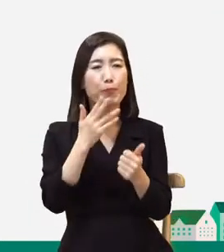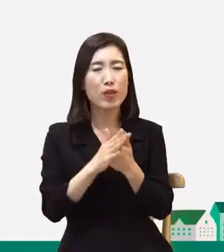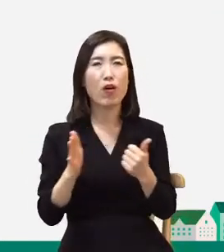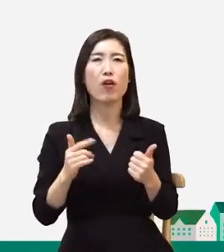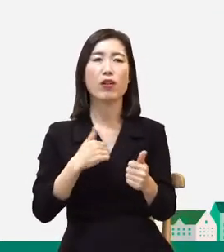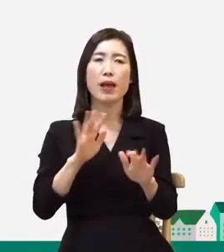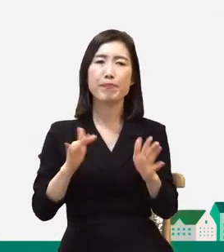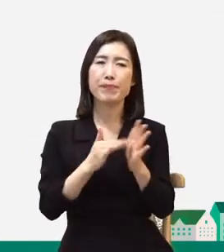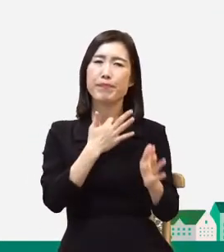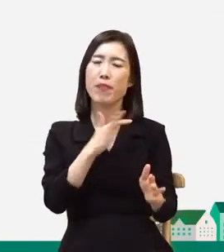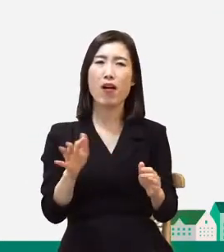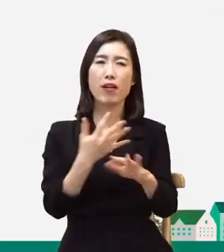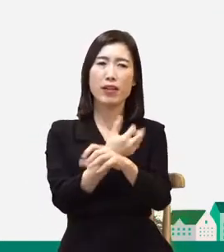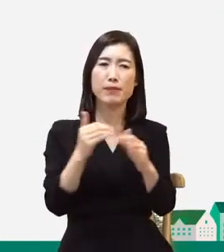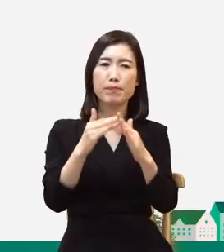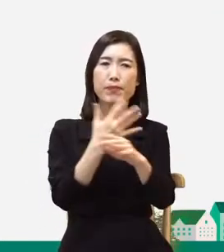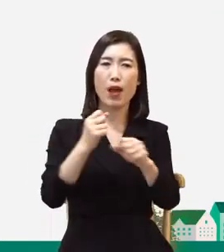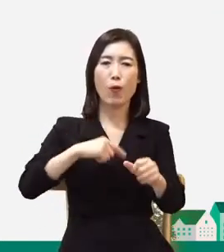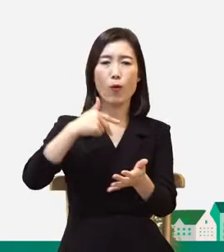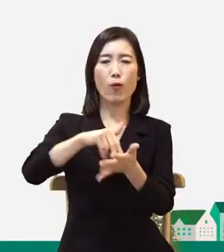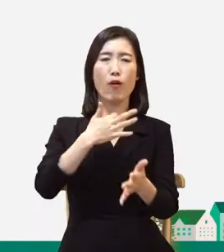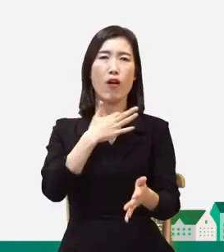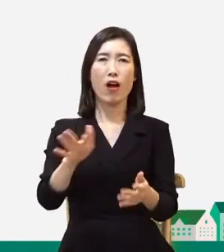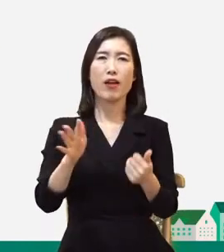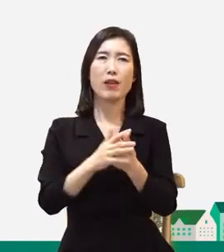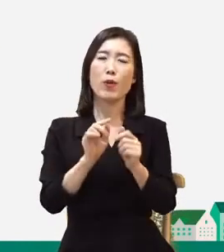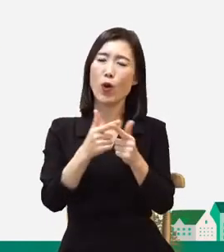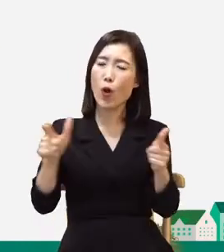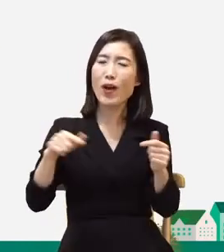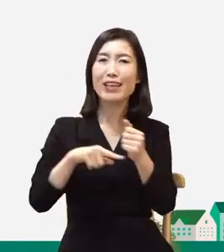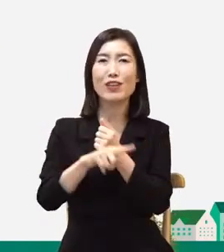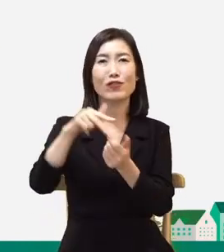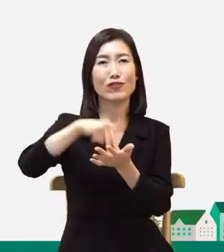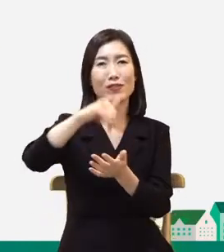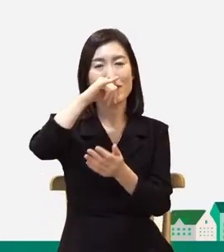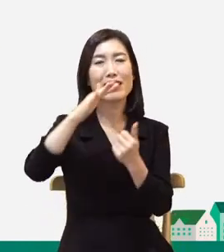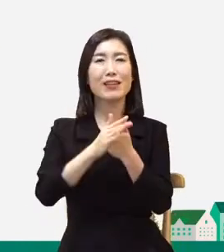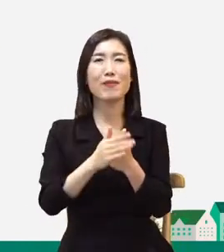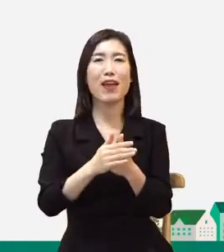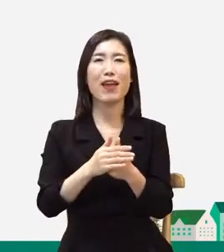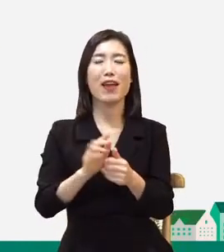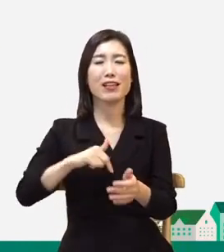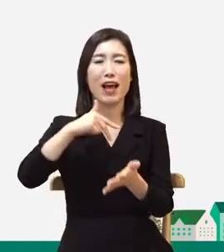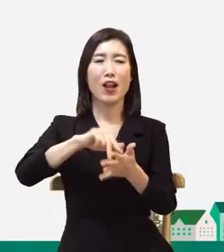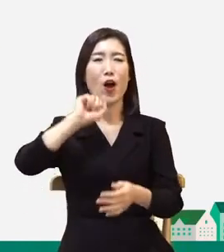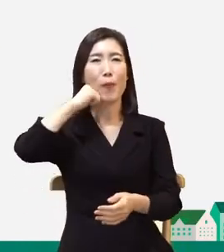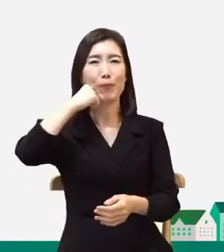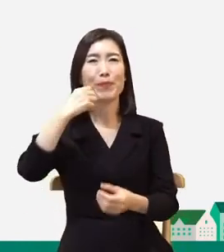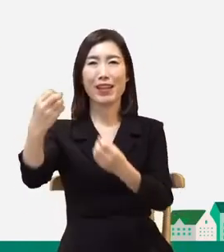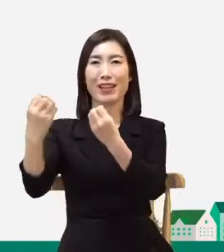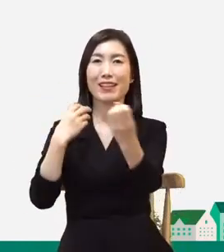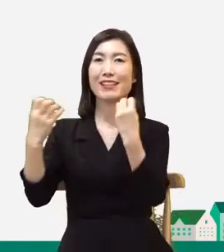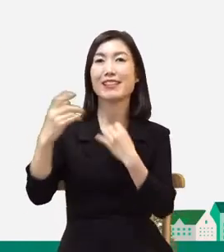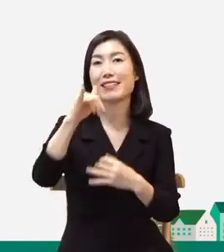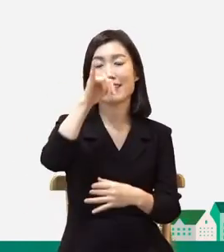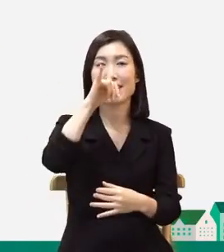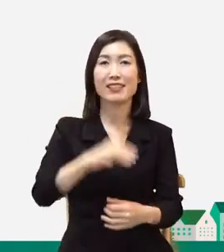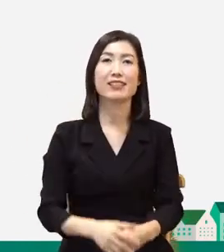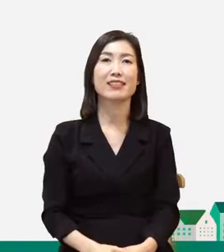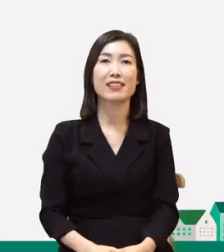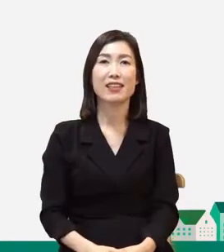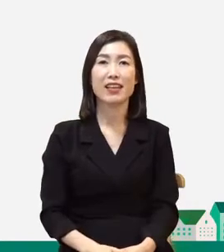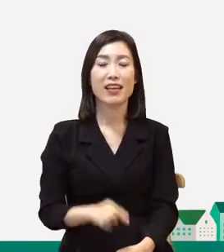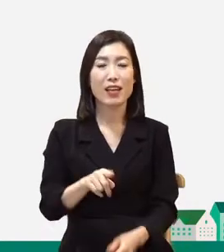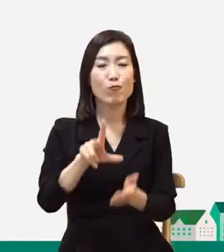번도 경험해보지 못해서 자립을 시도하기 너무 어렵다라는 문제점도 이제 찾아볼 수 있었습니다. 이런